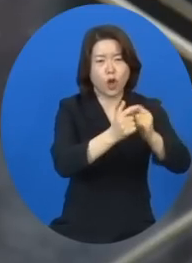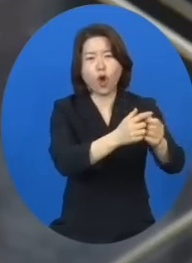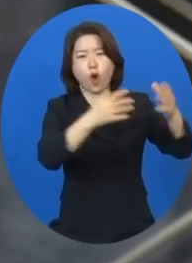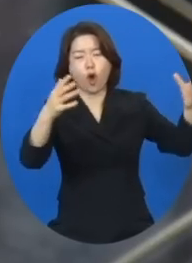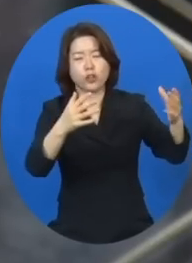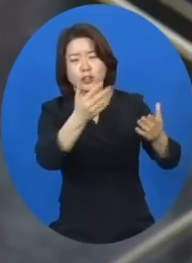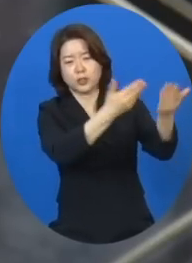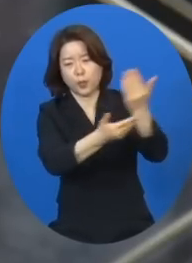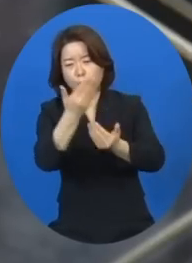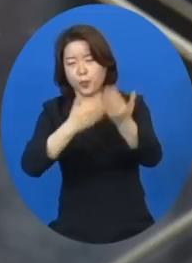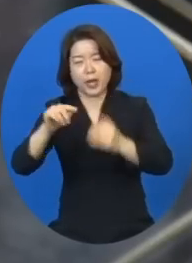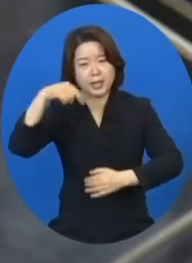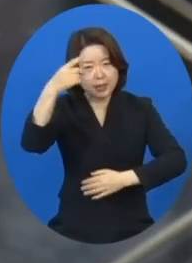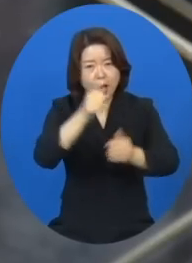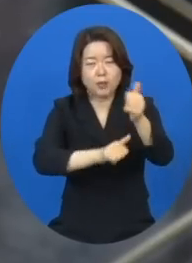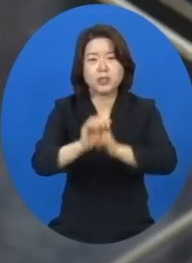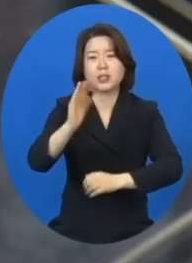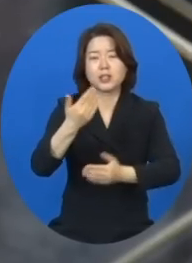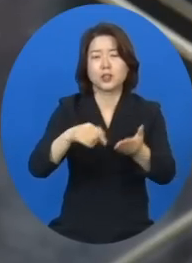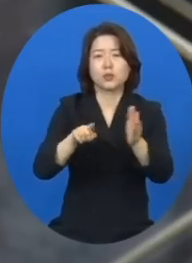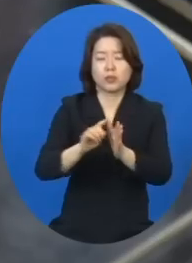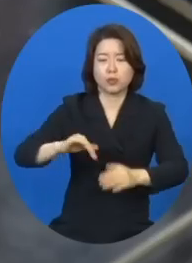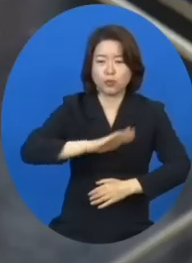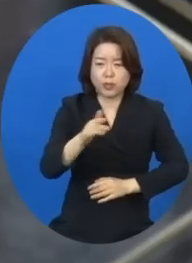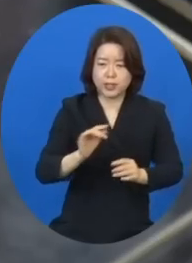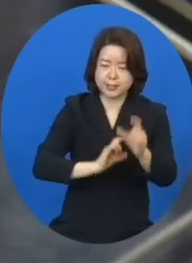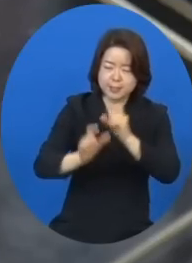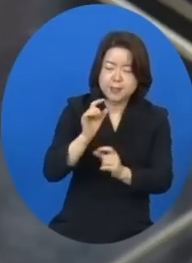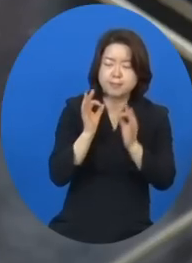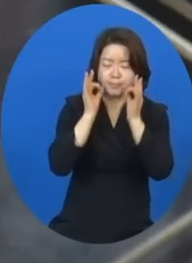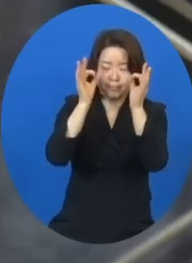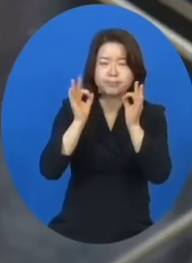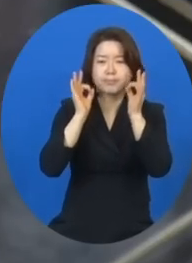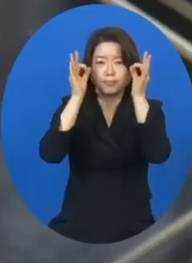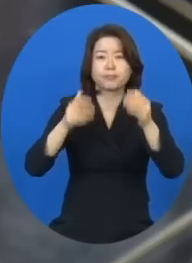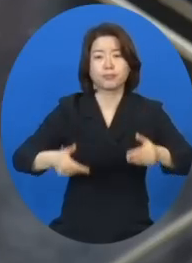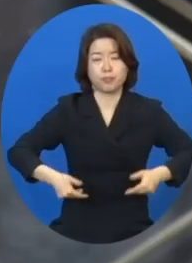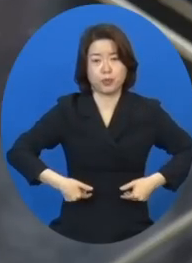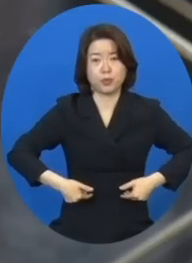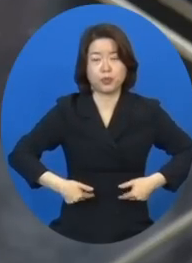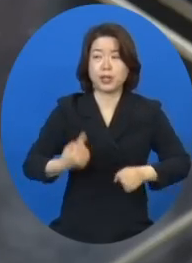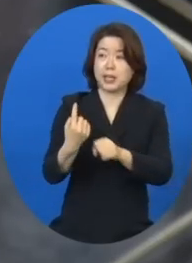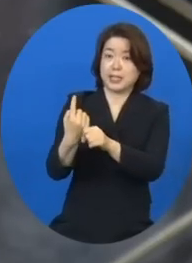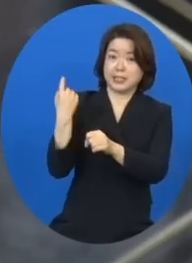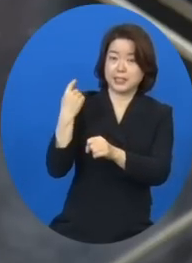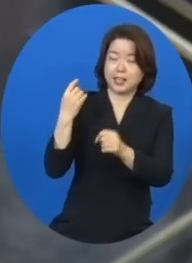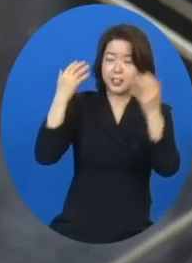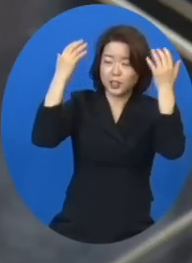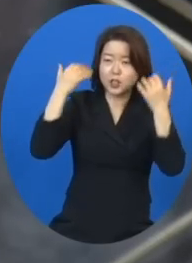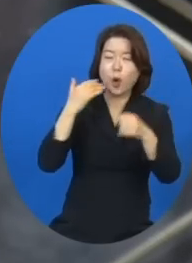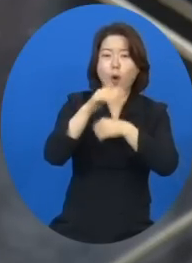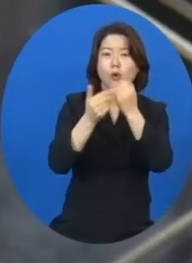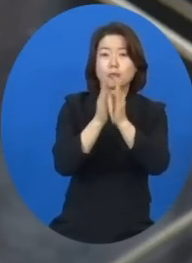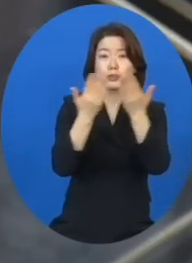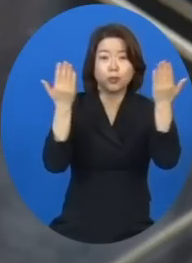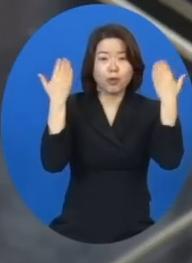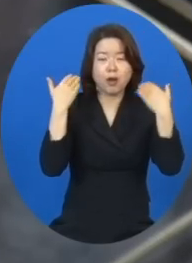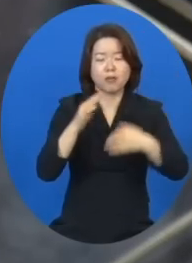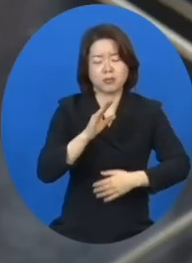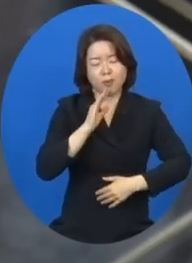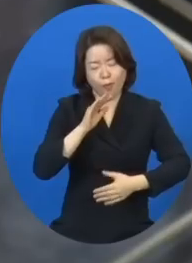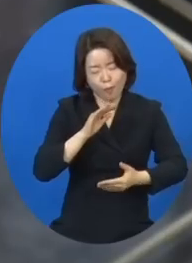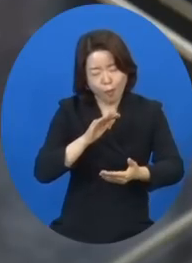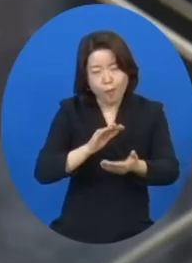되기 위해서 우리가 발벗고 나서야 하는 것입니다. 작년 여름 성경학교가 참으로 뜨거웠습니다.